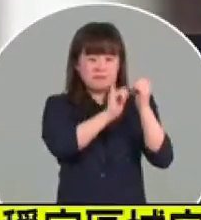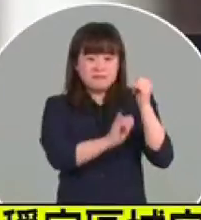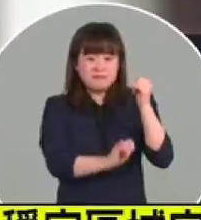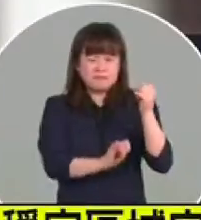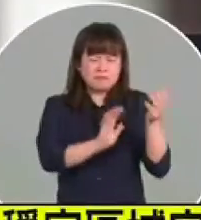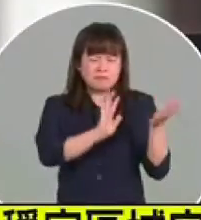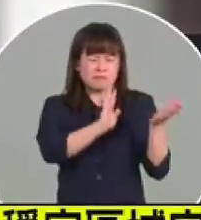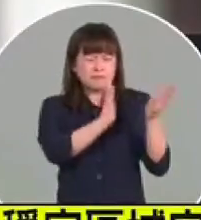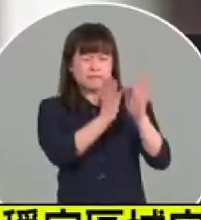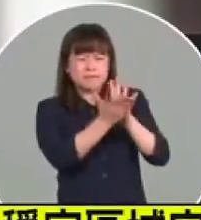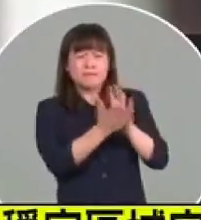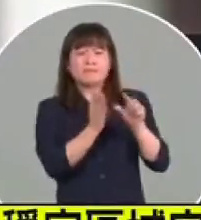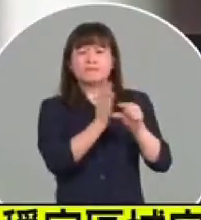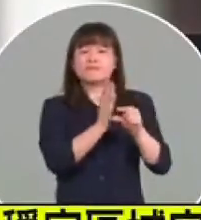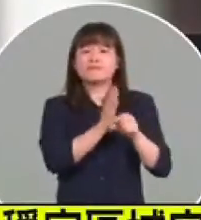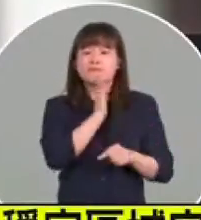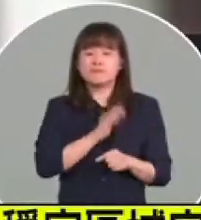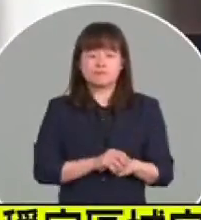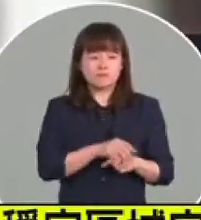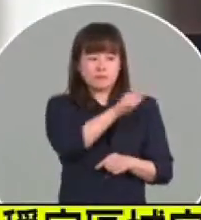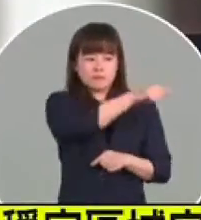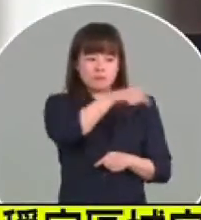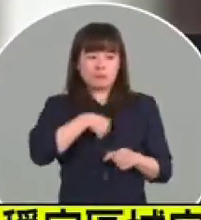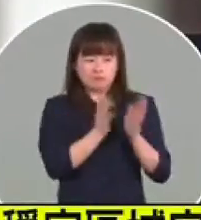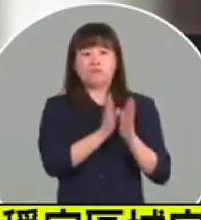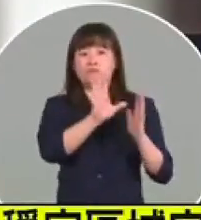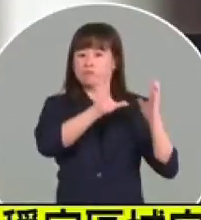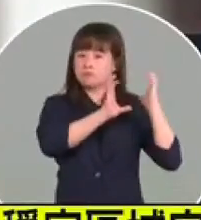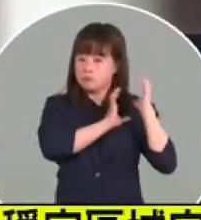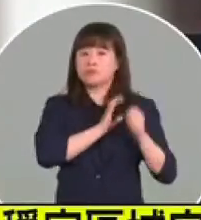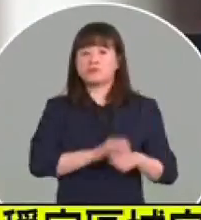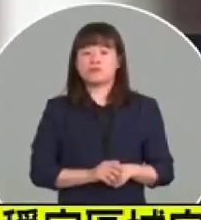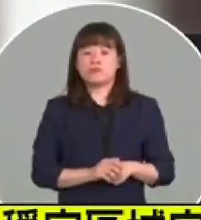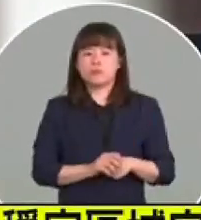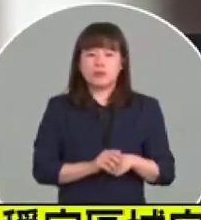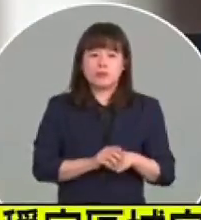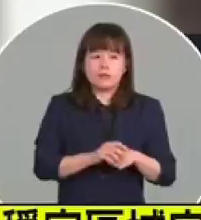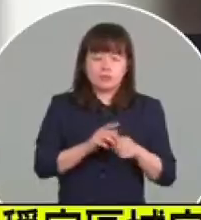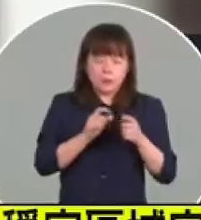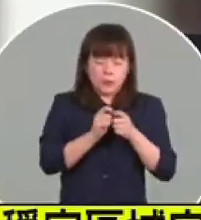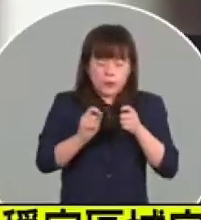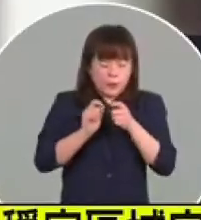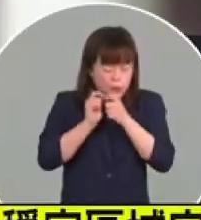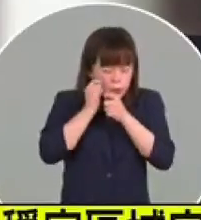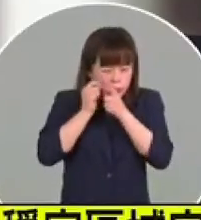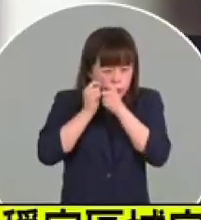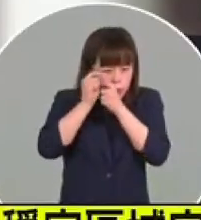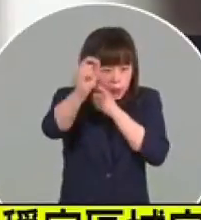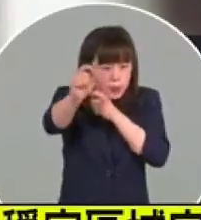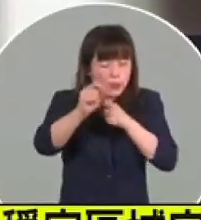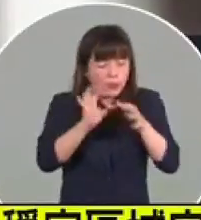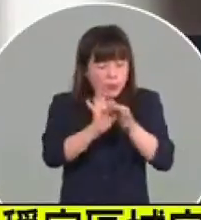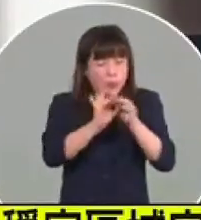的转折点，双方都有责任谋求长远相处之